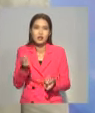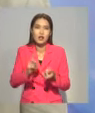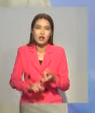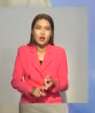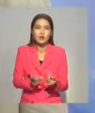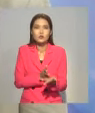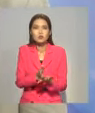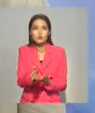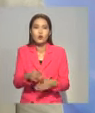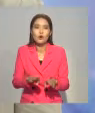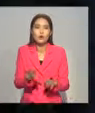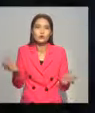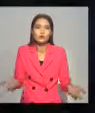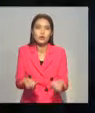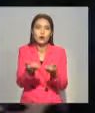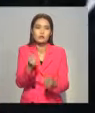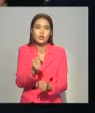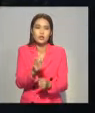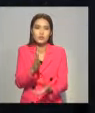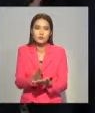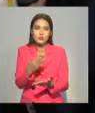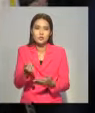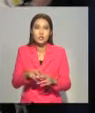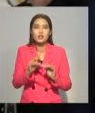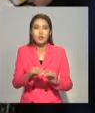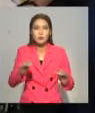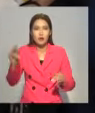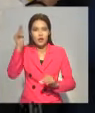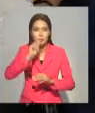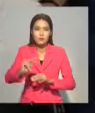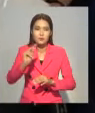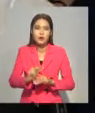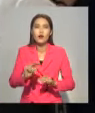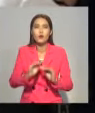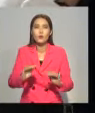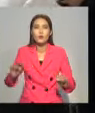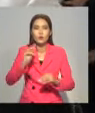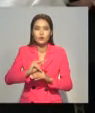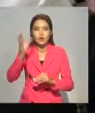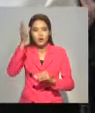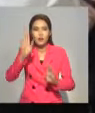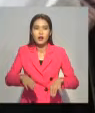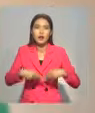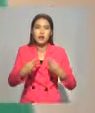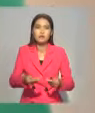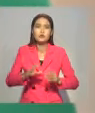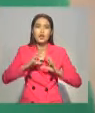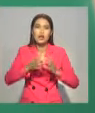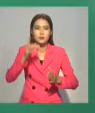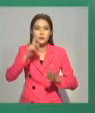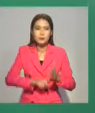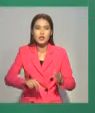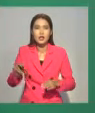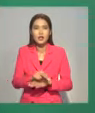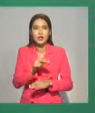психологиялық, педагогикалық қолдау жасап жатырмыз. Мүмкіндігі шектелген балалардың жаңа білім беру, қосымша білім беру, олардың жаңа әлеуметтендіру үлкен